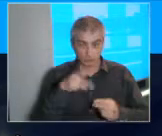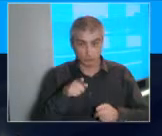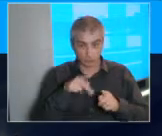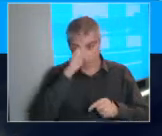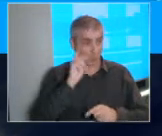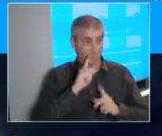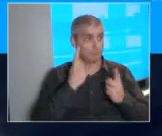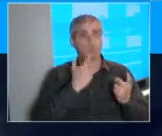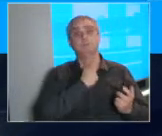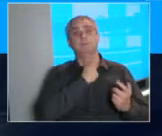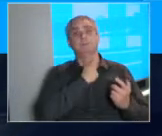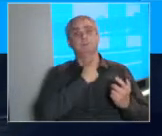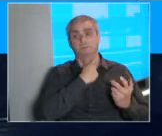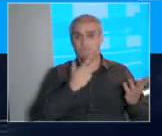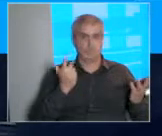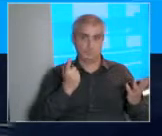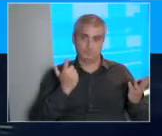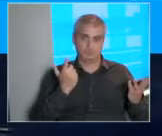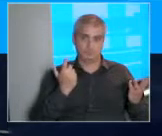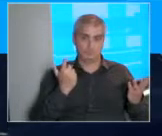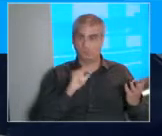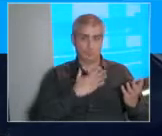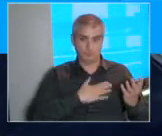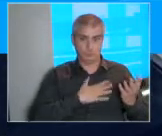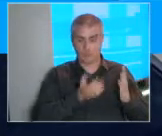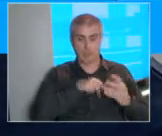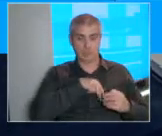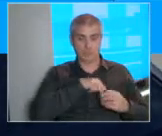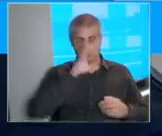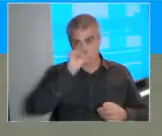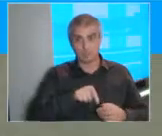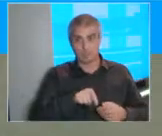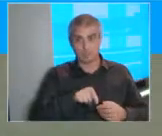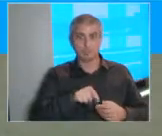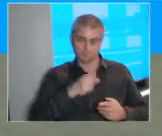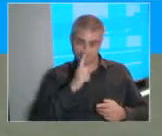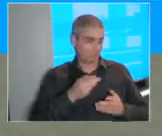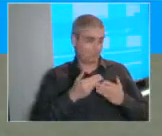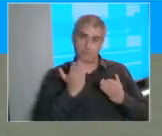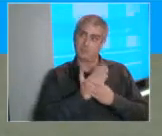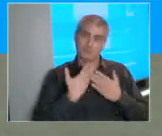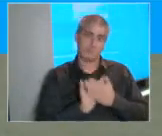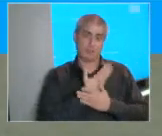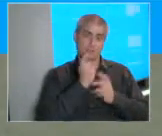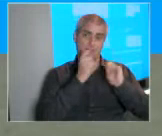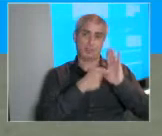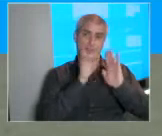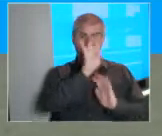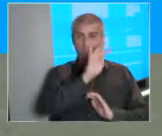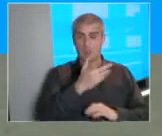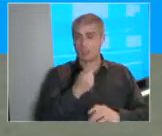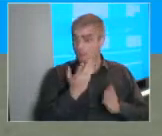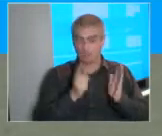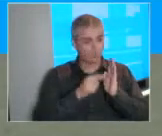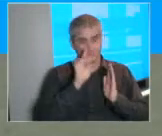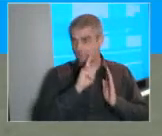הורי שפתאום נאלץ שלא ברצונו לקחת אחריות על הילד, הוא צריך לפתוח את התיק מחדש. להגיש תביעה וכו'. עכשיו, להגיש